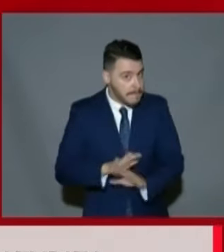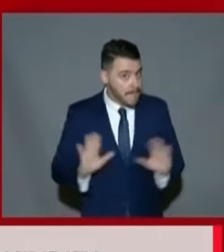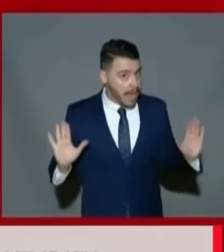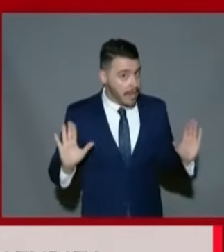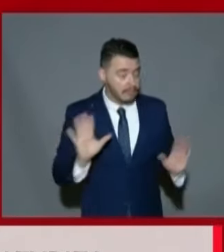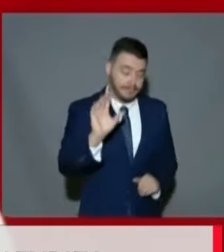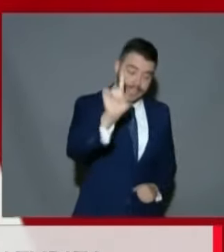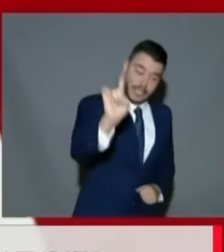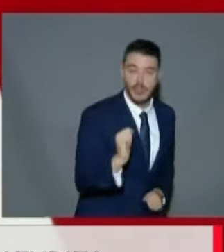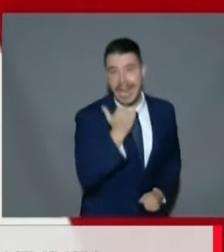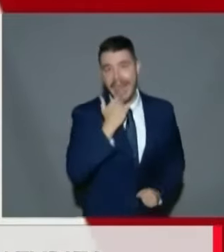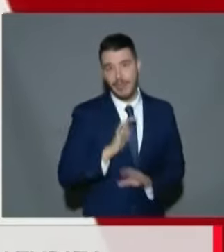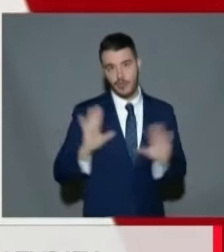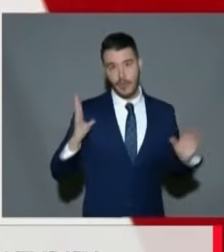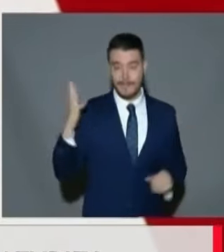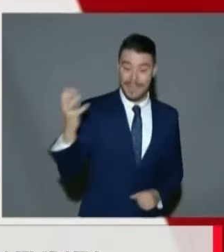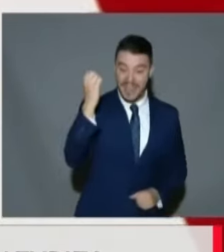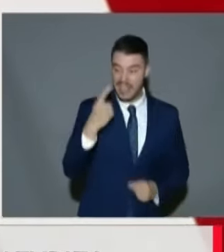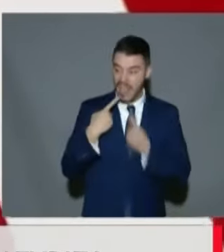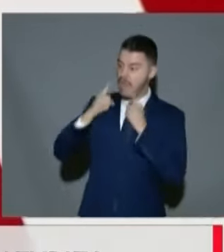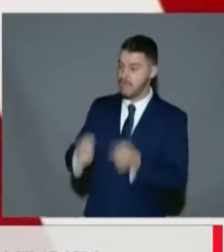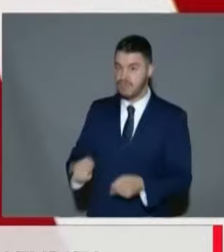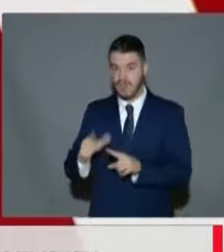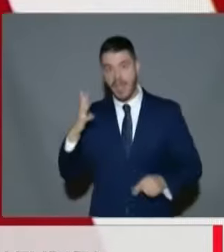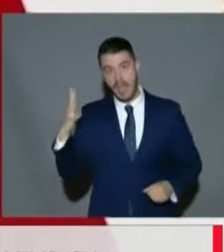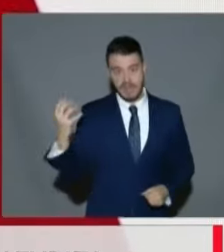να το συζητήσουμε, αλλά το είπαμε, το αποφασίσαμε.